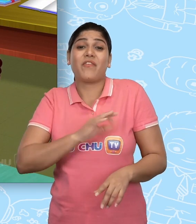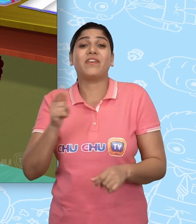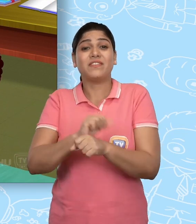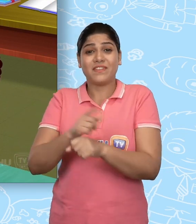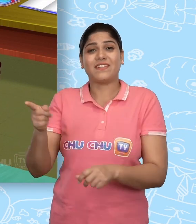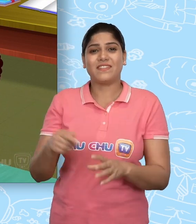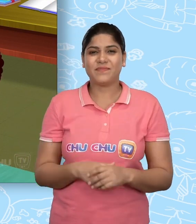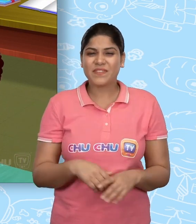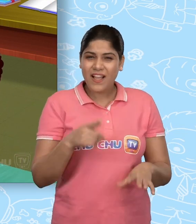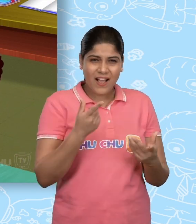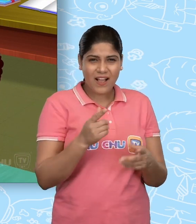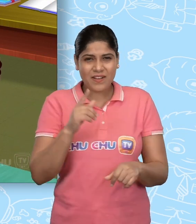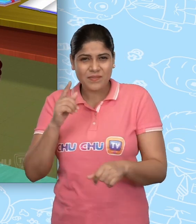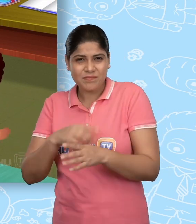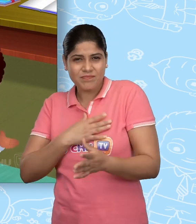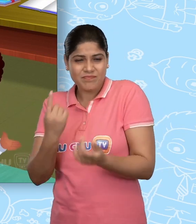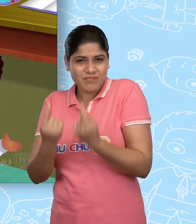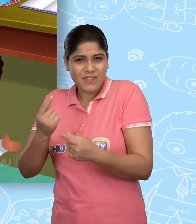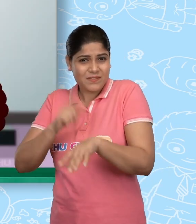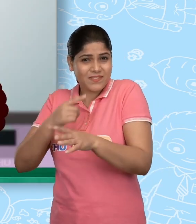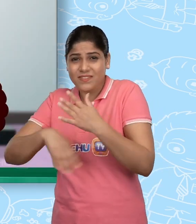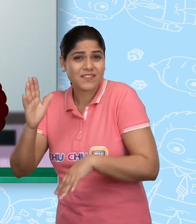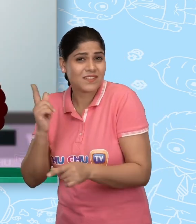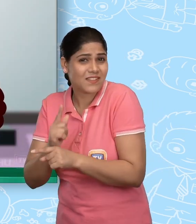हम बगीचे में कितने बजे जाएंगे मिस डोरोथी?